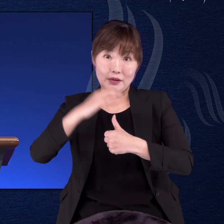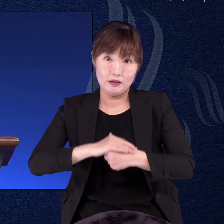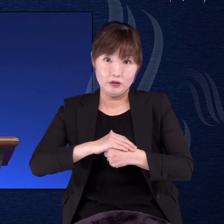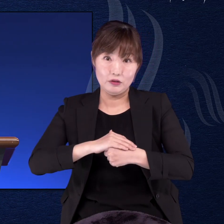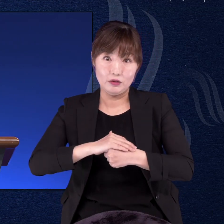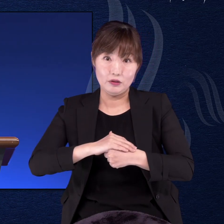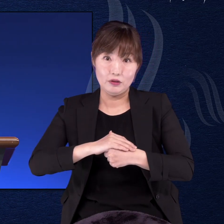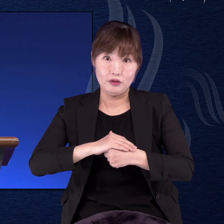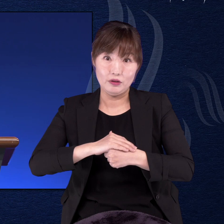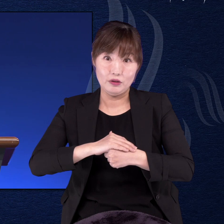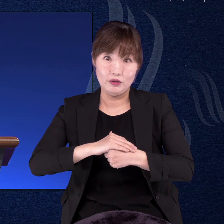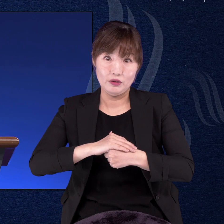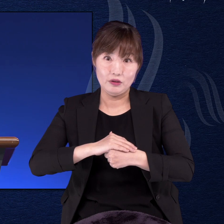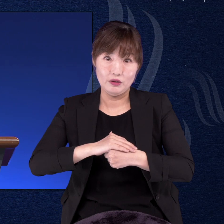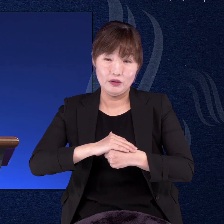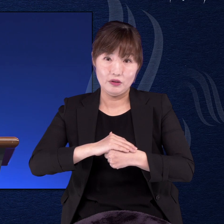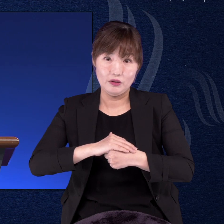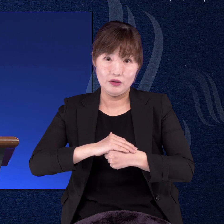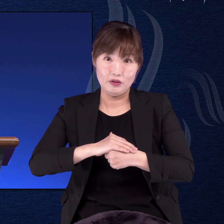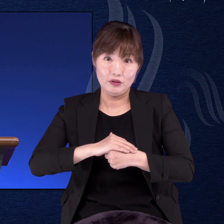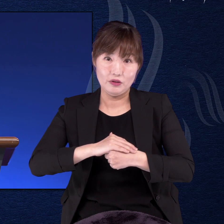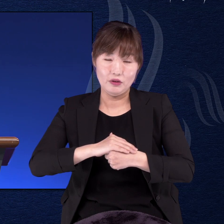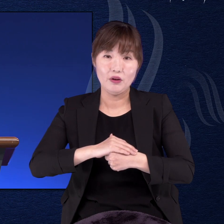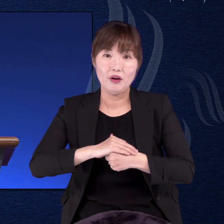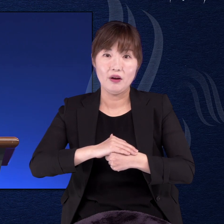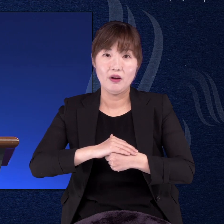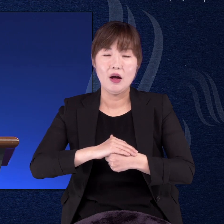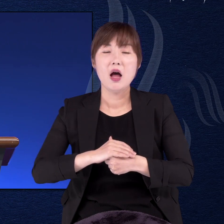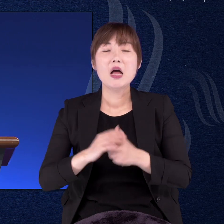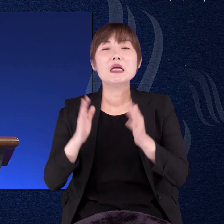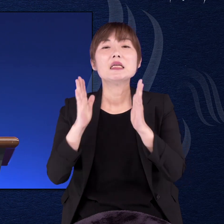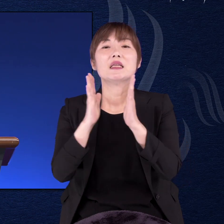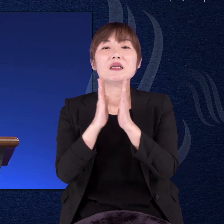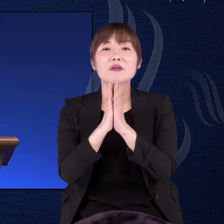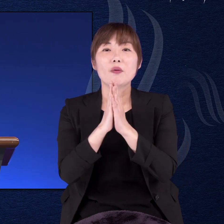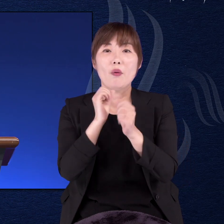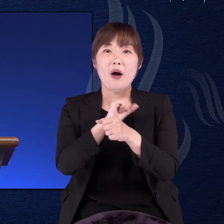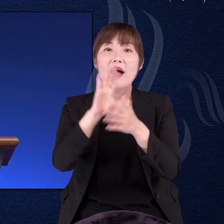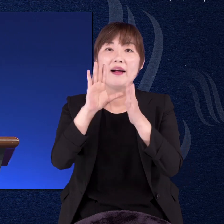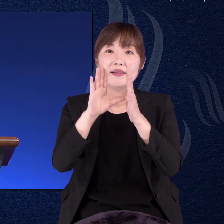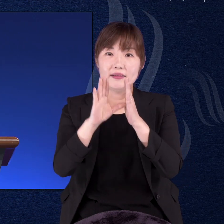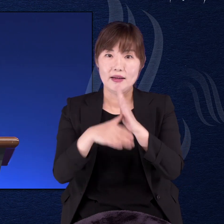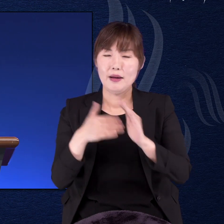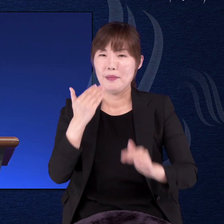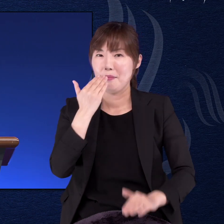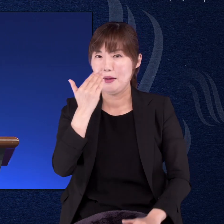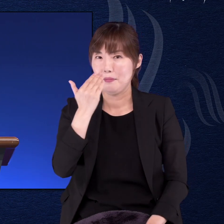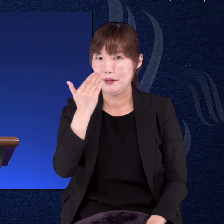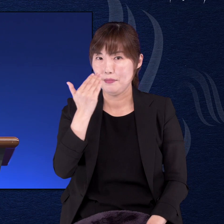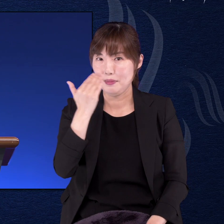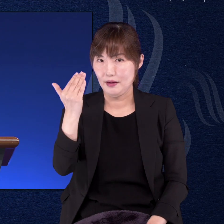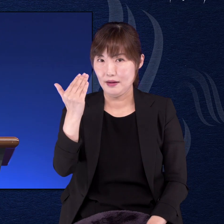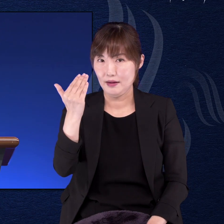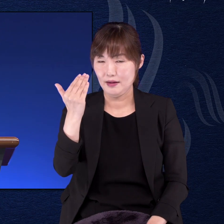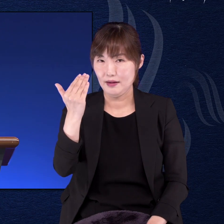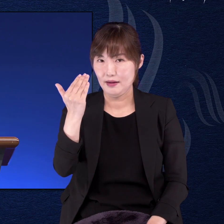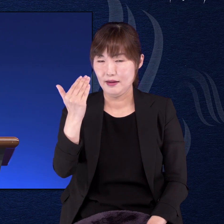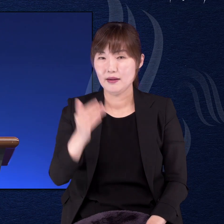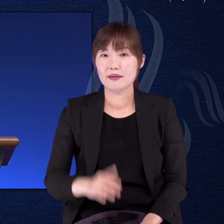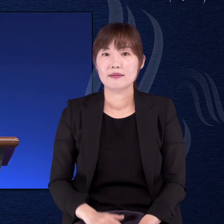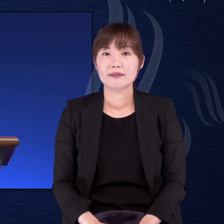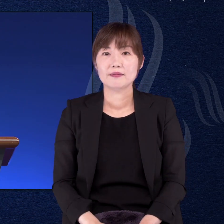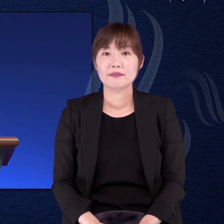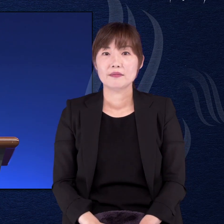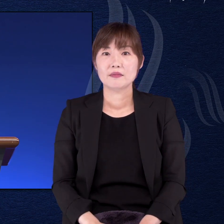두 번째 부모의 사명, 기도로. 기도할 때 우리는 할 수 있습니다. 하나님이 우리가 완벽해서 그 아이를